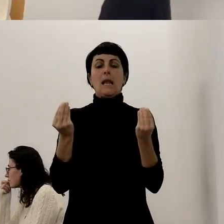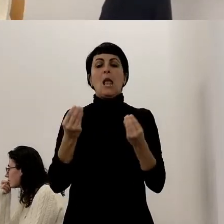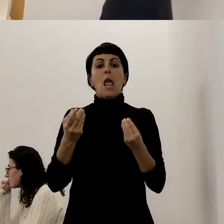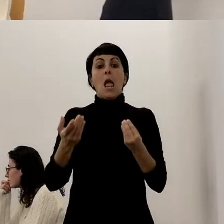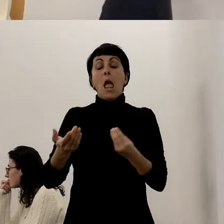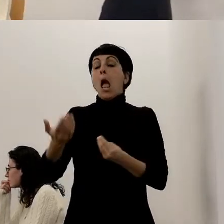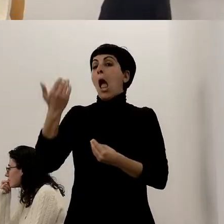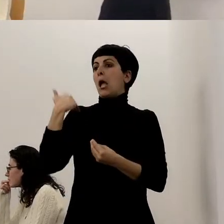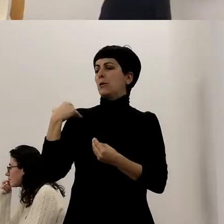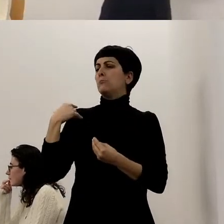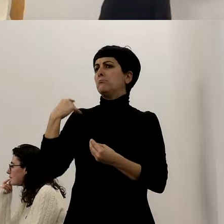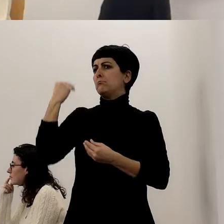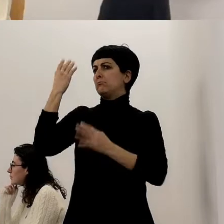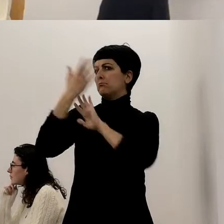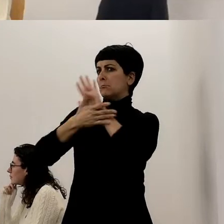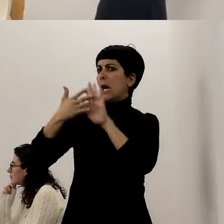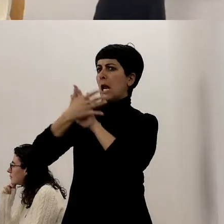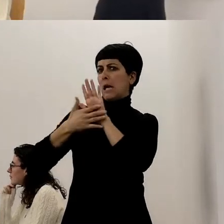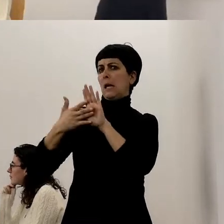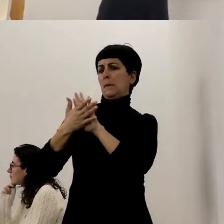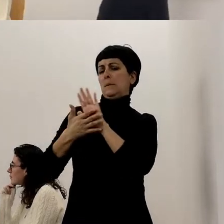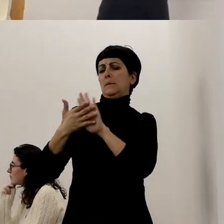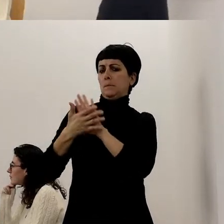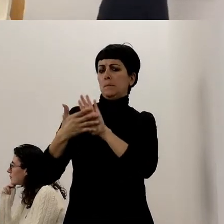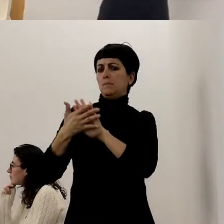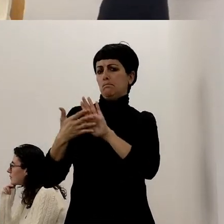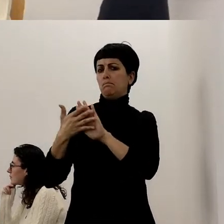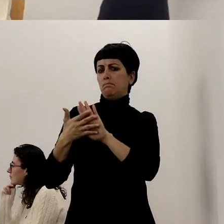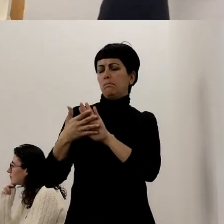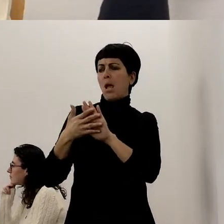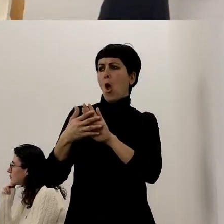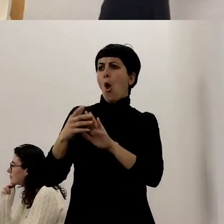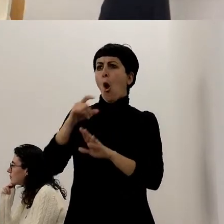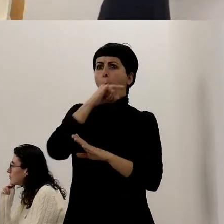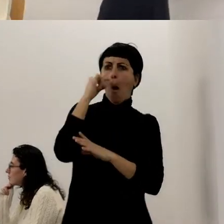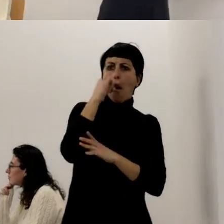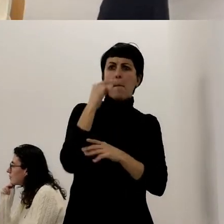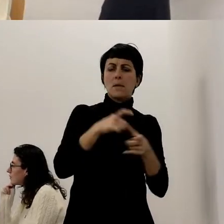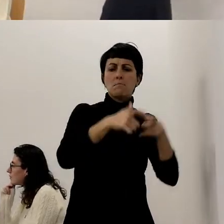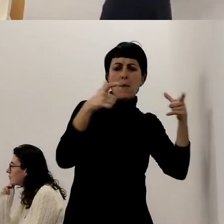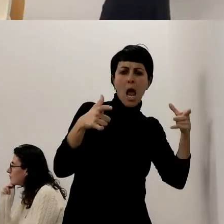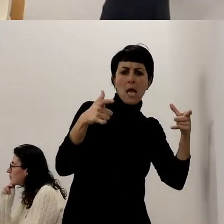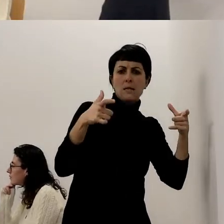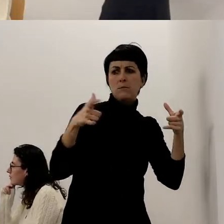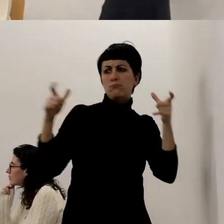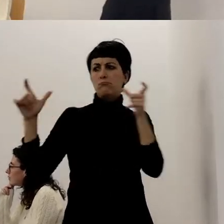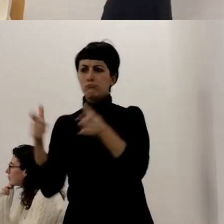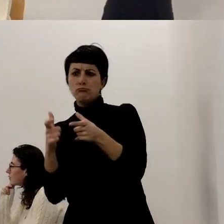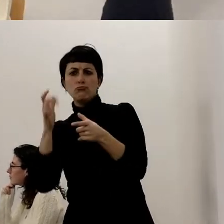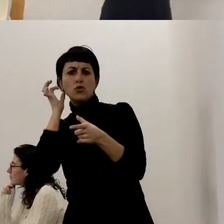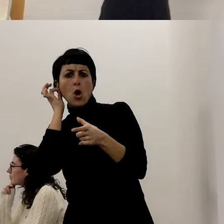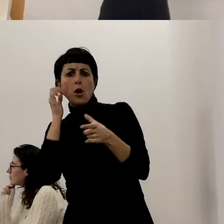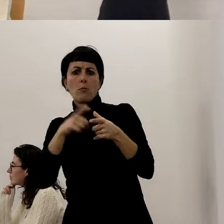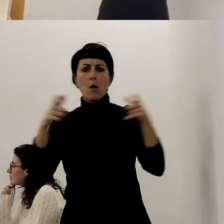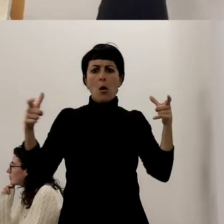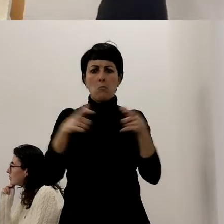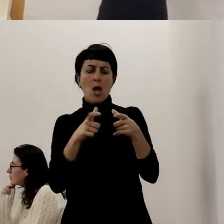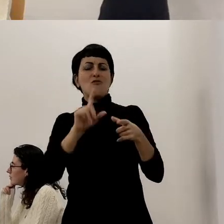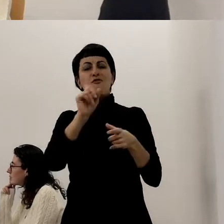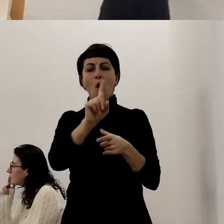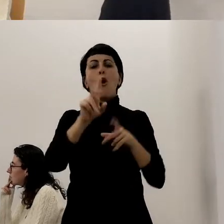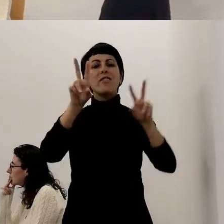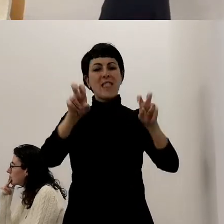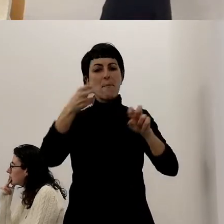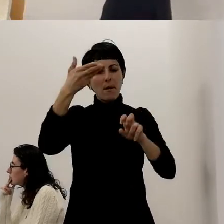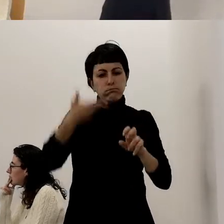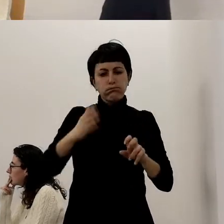discutíem, i discutíem no si hi ha més homes o més dones, sinó el paper que fan els homes i el paper que fan les